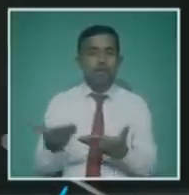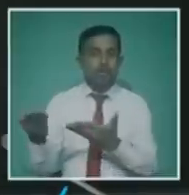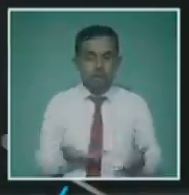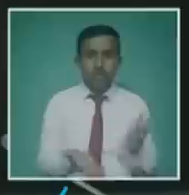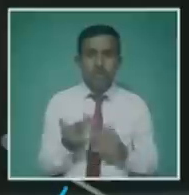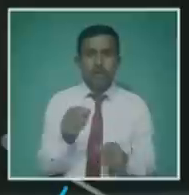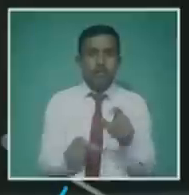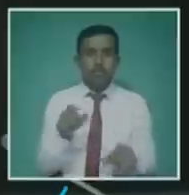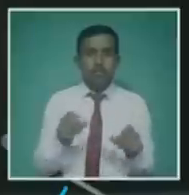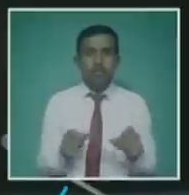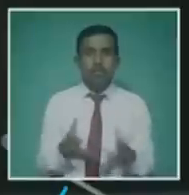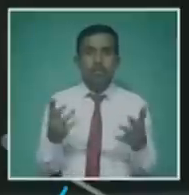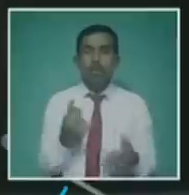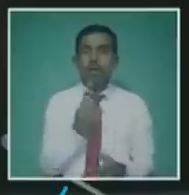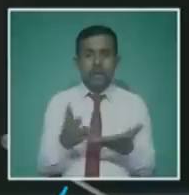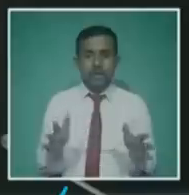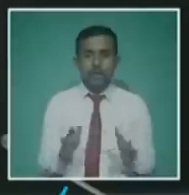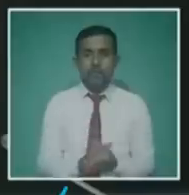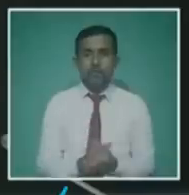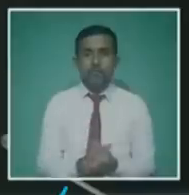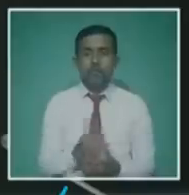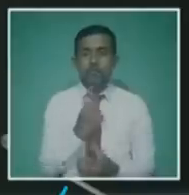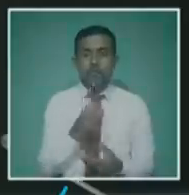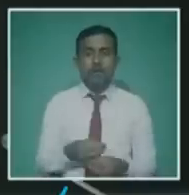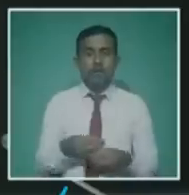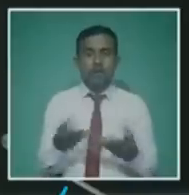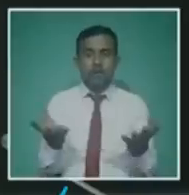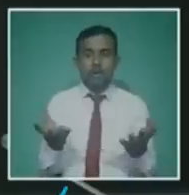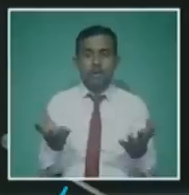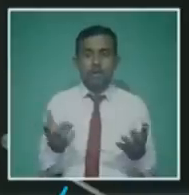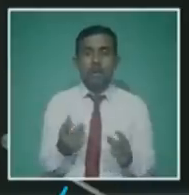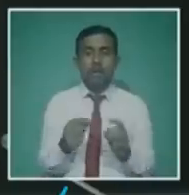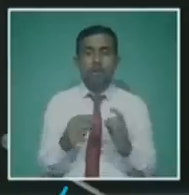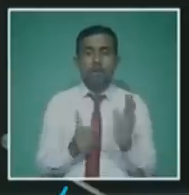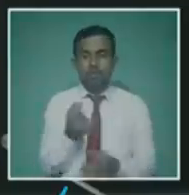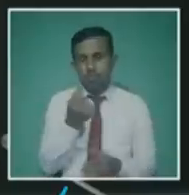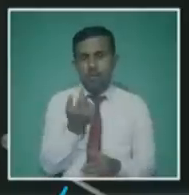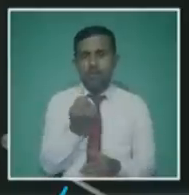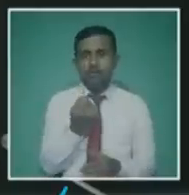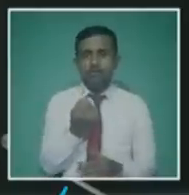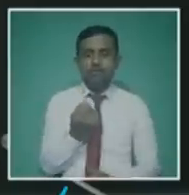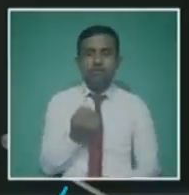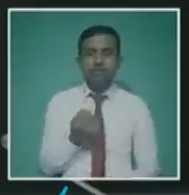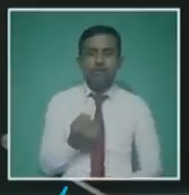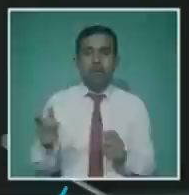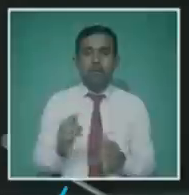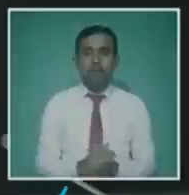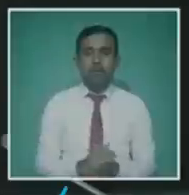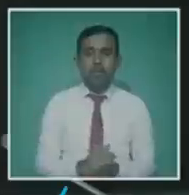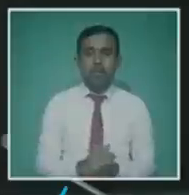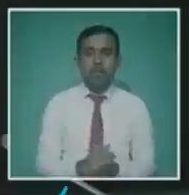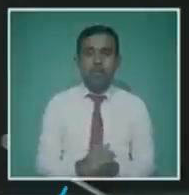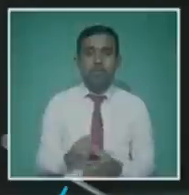ගිය අයට විශාල තේපැන් සංග්‍රහයක් කරලා තියෙනවා. දැන් ඒ තේපැන් සංග්‍රහයේ බිල ඇවිල්ලා තියෙනවා රුපියල් 8000ක්. නමුත් ඒ බිල ගෙවලා තියෙන්නේ